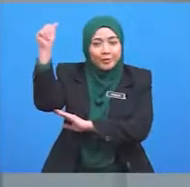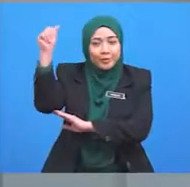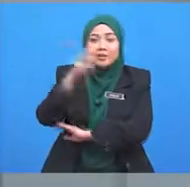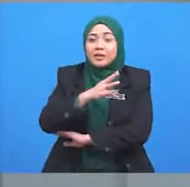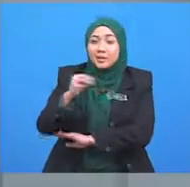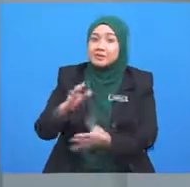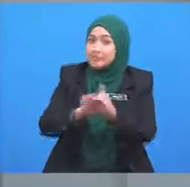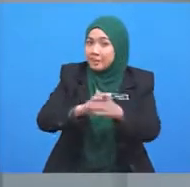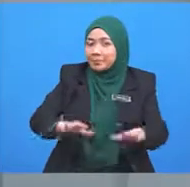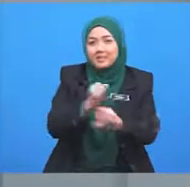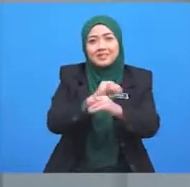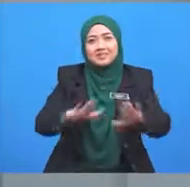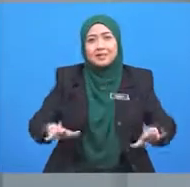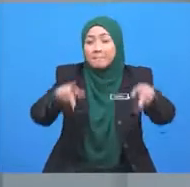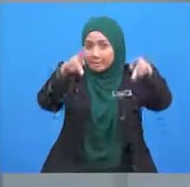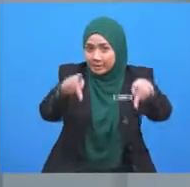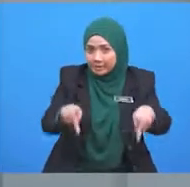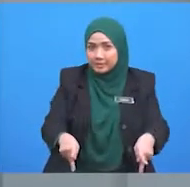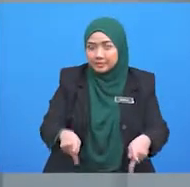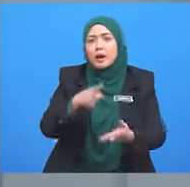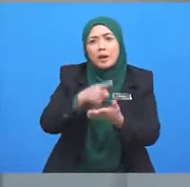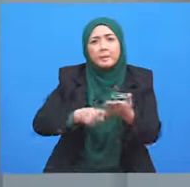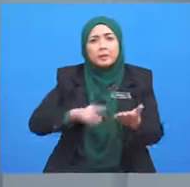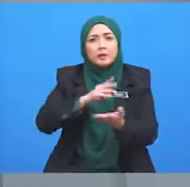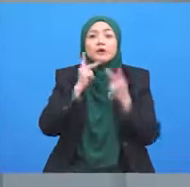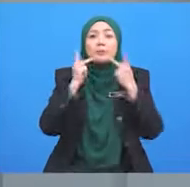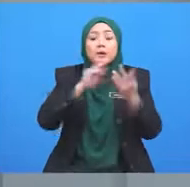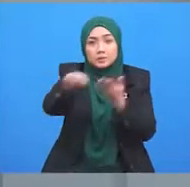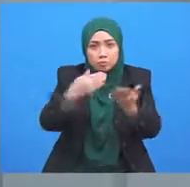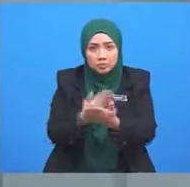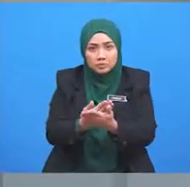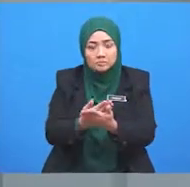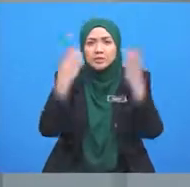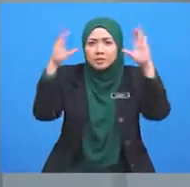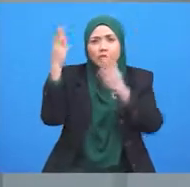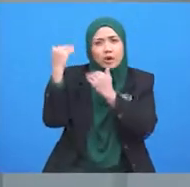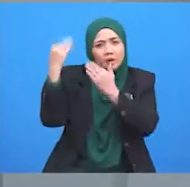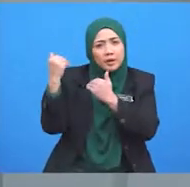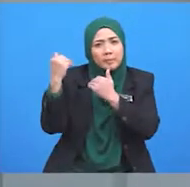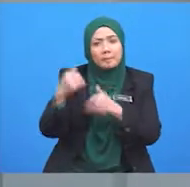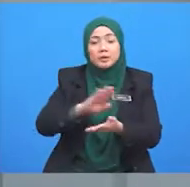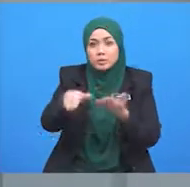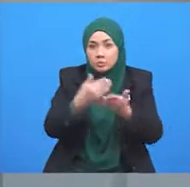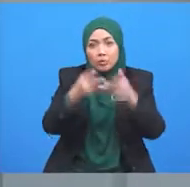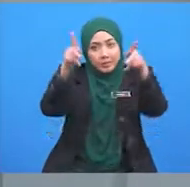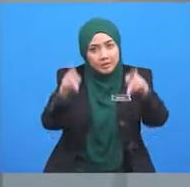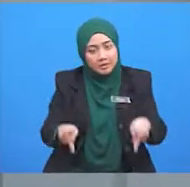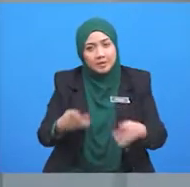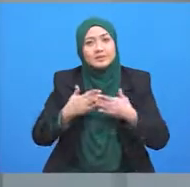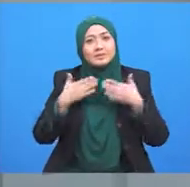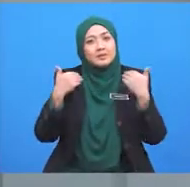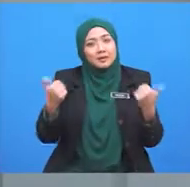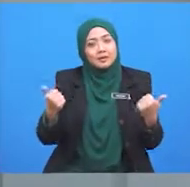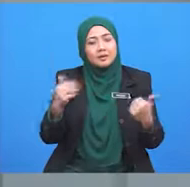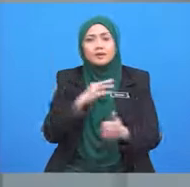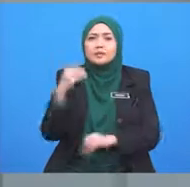Assalamualaikum dan selamat sejahtera pelajar-pelajar. Apa khabar semua? Cikgu berharap pelajar-pelajar berada di dalam keadaan sihat